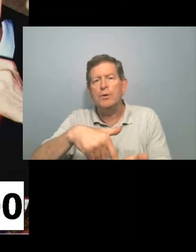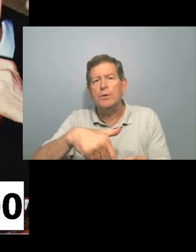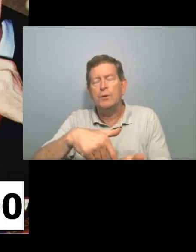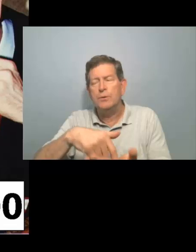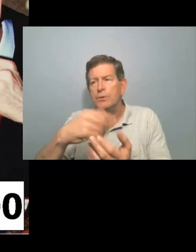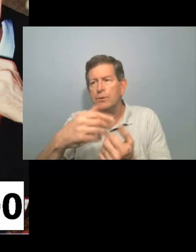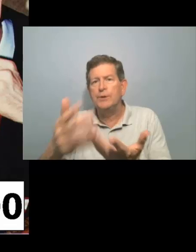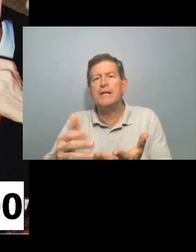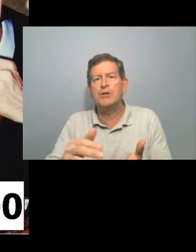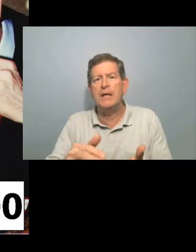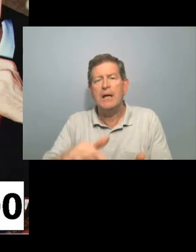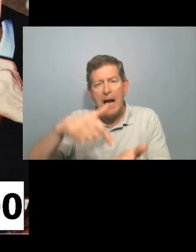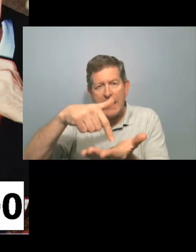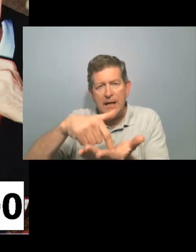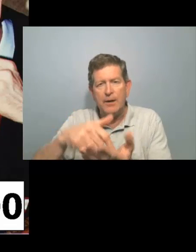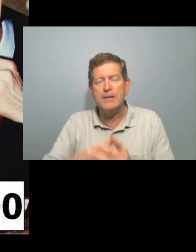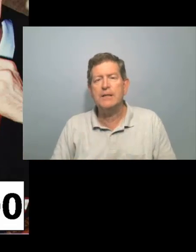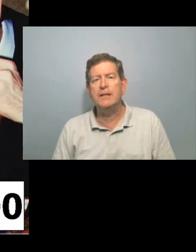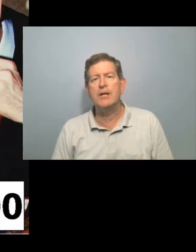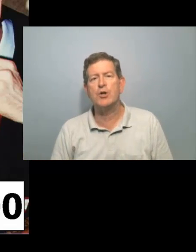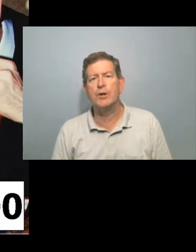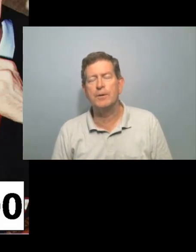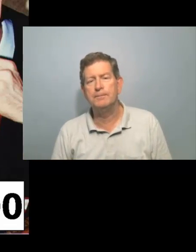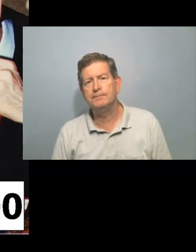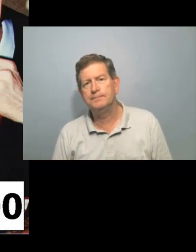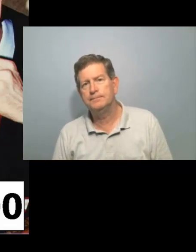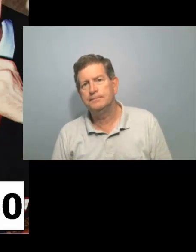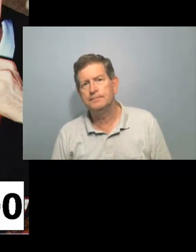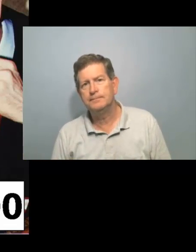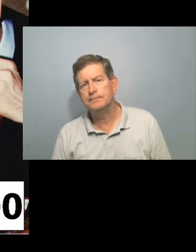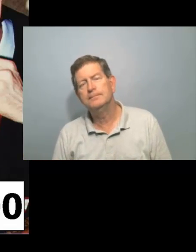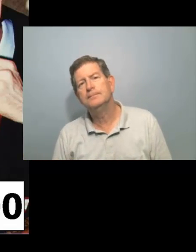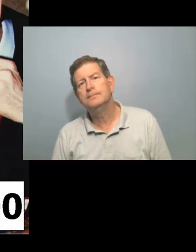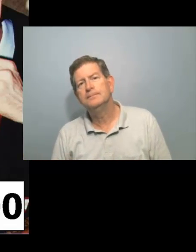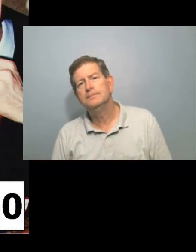mange le déjeuner? À quelle heure est-ce qu'il déjeune?